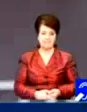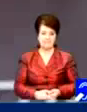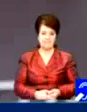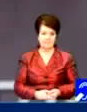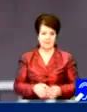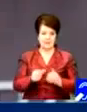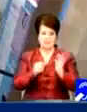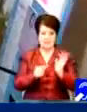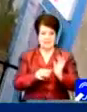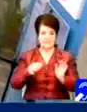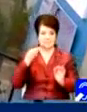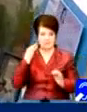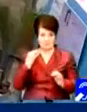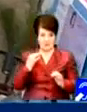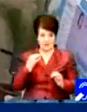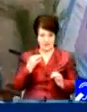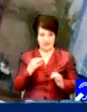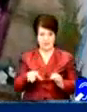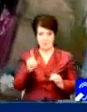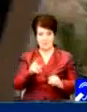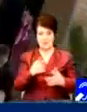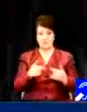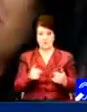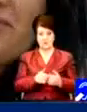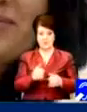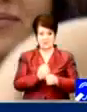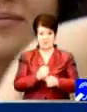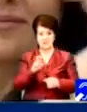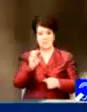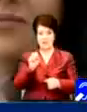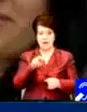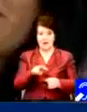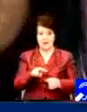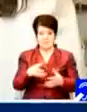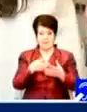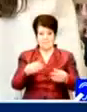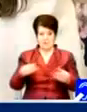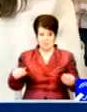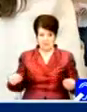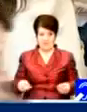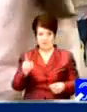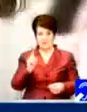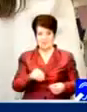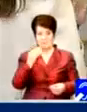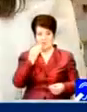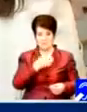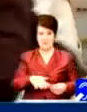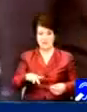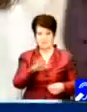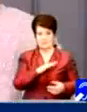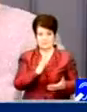De 16 ani consecutiv, revista pentru femei organizează balul de primăvară, iar cei mai buni specialiști din diverse domenii